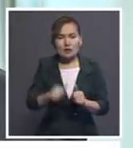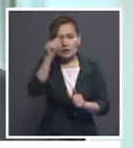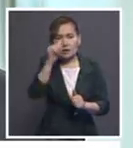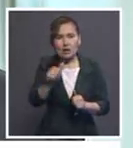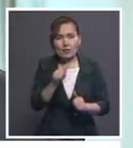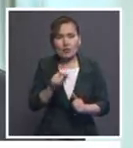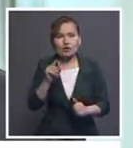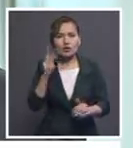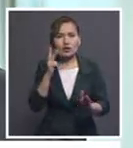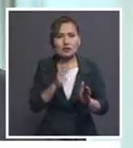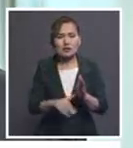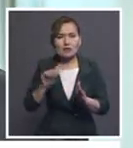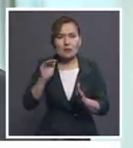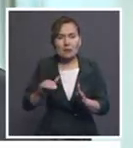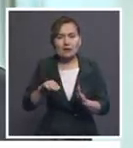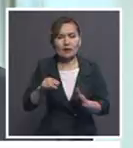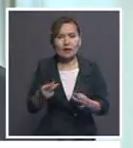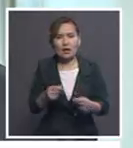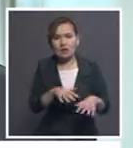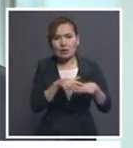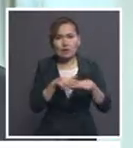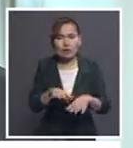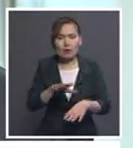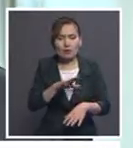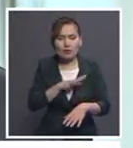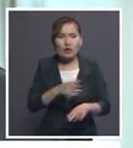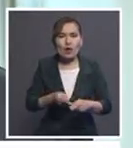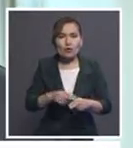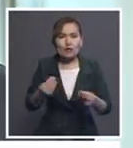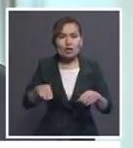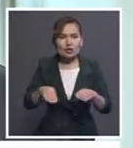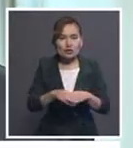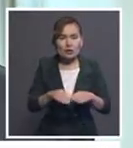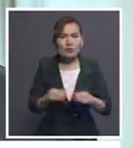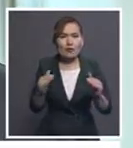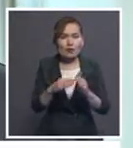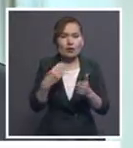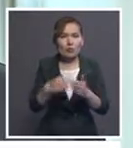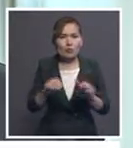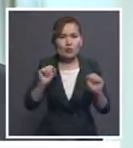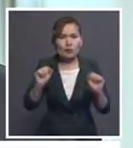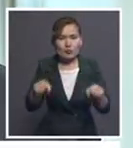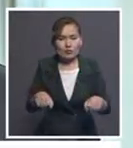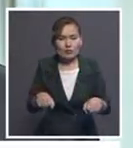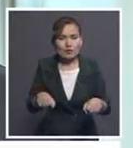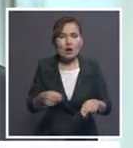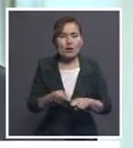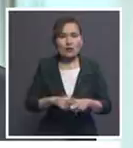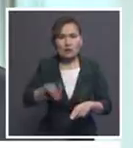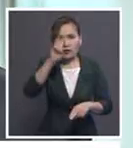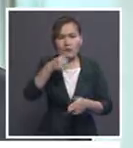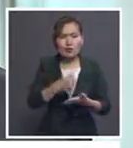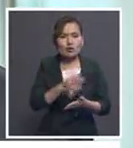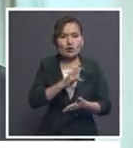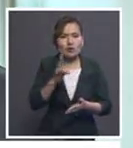мың теңгеден кеп түсіп отырады. Сондықтан сол ақшаны жинап пәтер сатып алуға мүмкіншіліктері бар. Содан кейін енді елбасының 5 бастамасы, сол 5